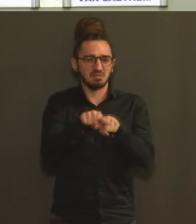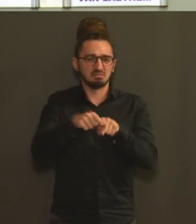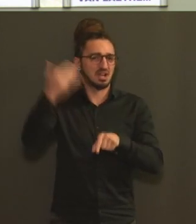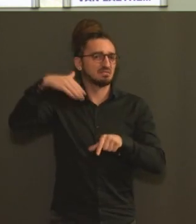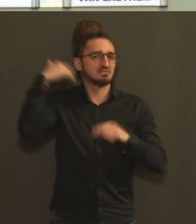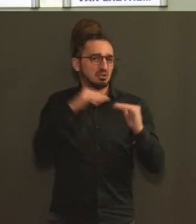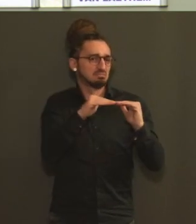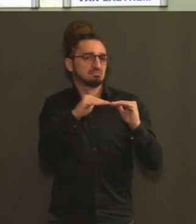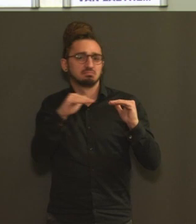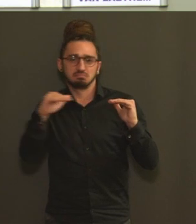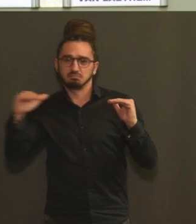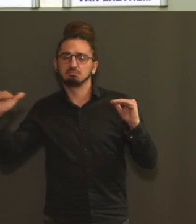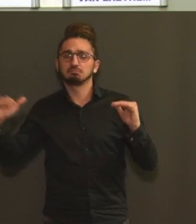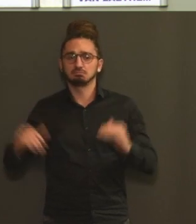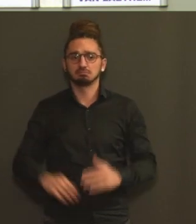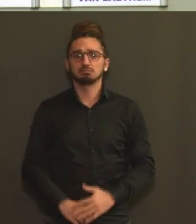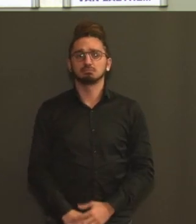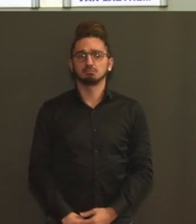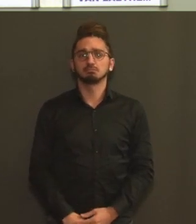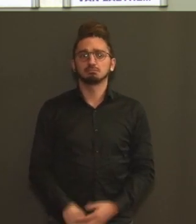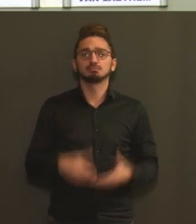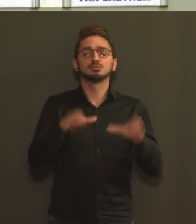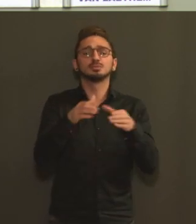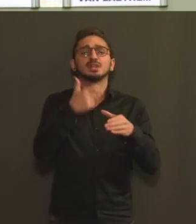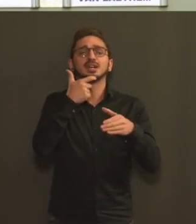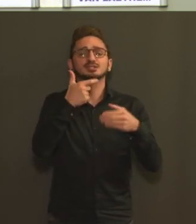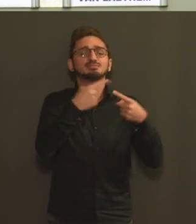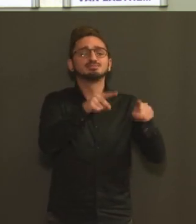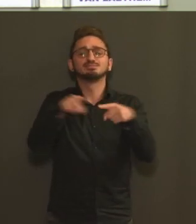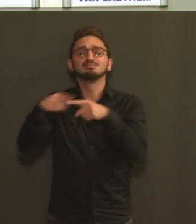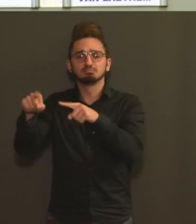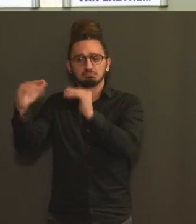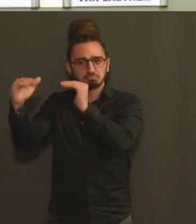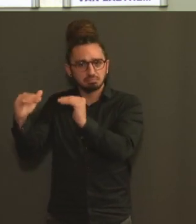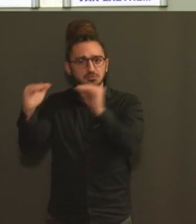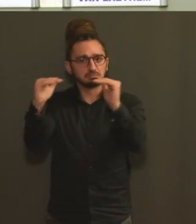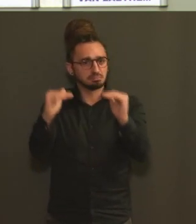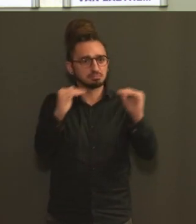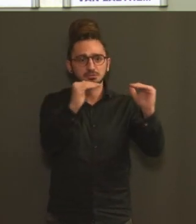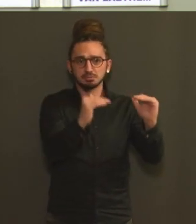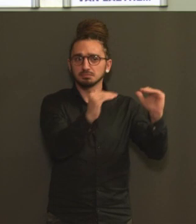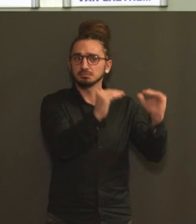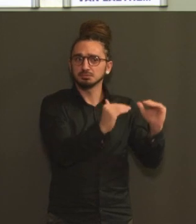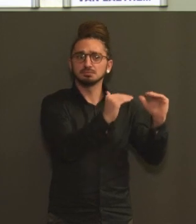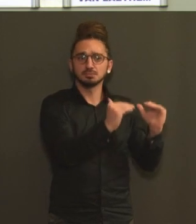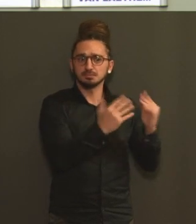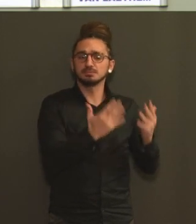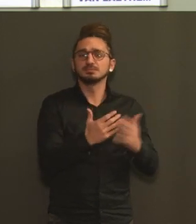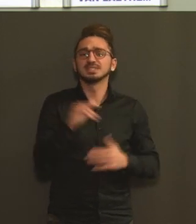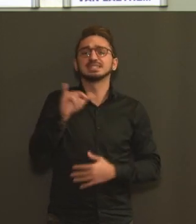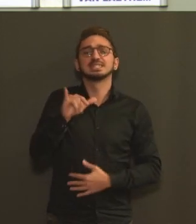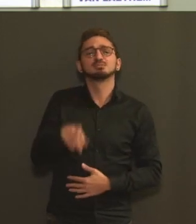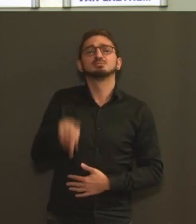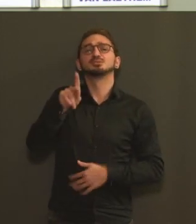globalement dans toutes les tranches d'âge, sachant que les plus élevés sont toujours dans la population relativement active, entre 20